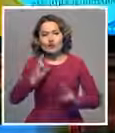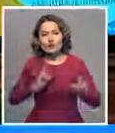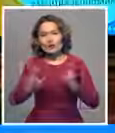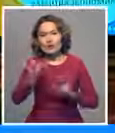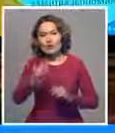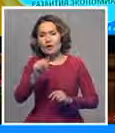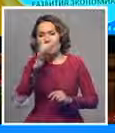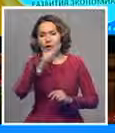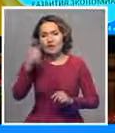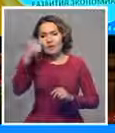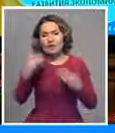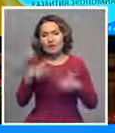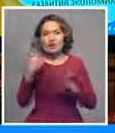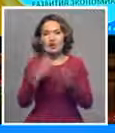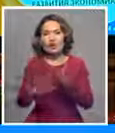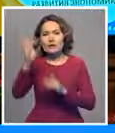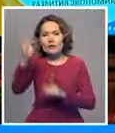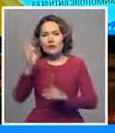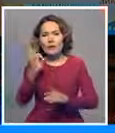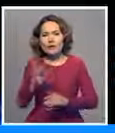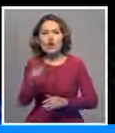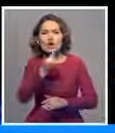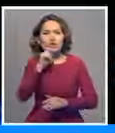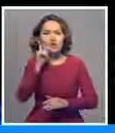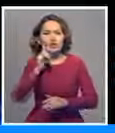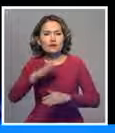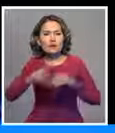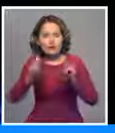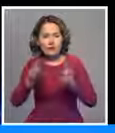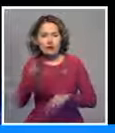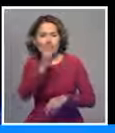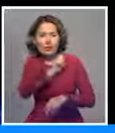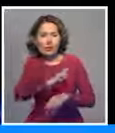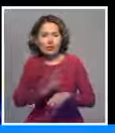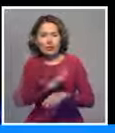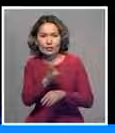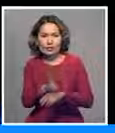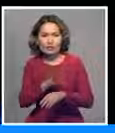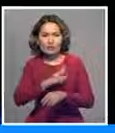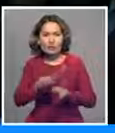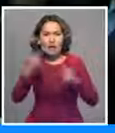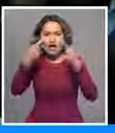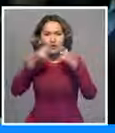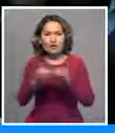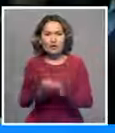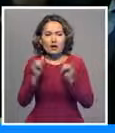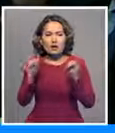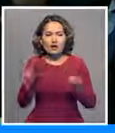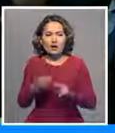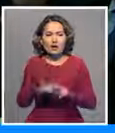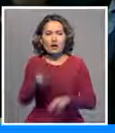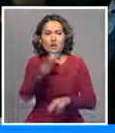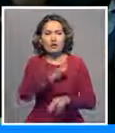бітірген студенттердің 98% жұмысқа орналасқан. Сонымен бірге дамудың даңғыл жолын таңдаған білім ордасы жоғары технологияны пайдаланып білім алу